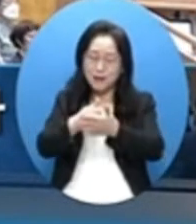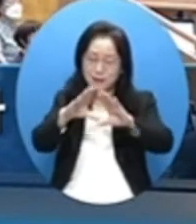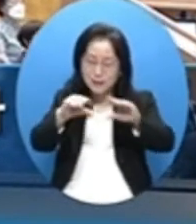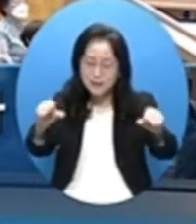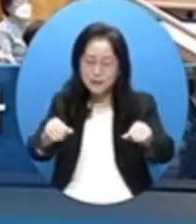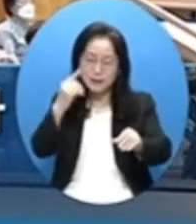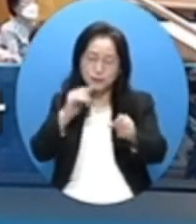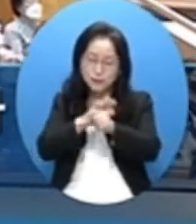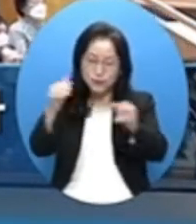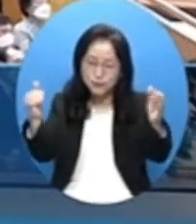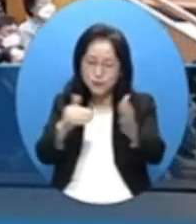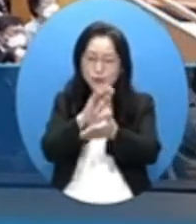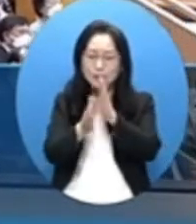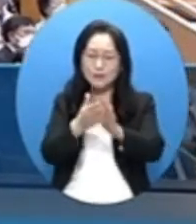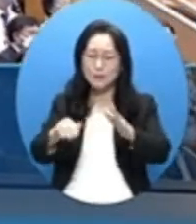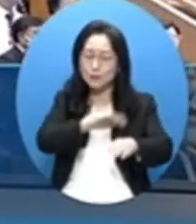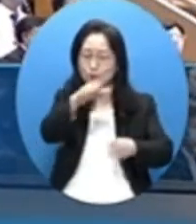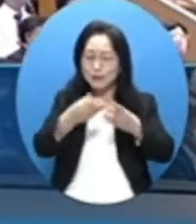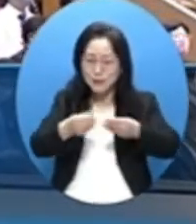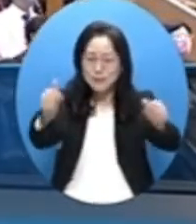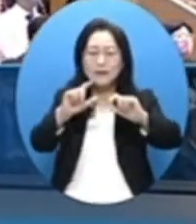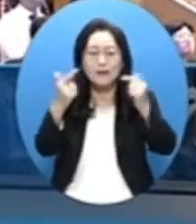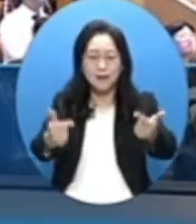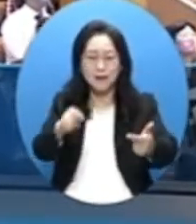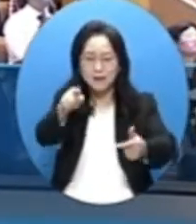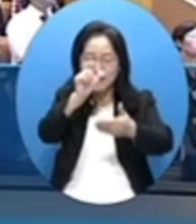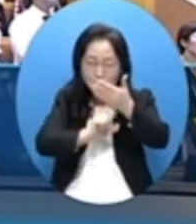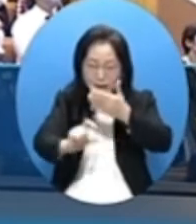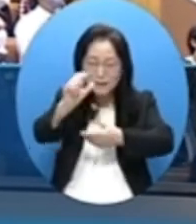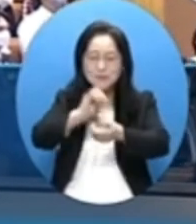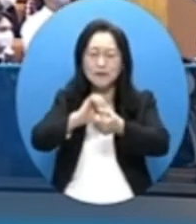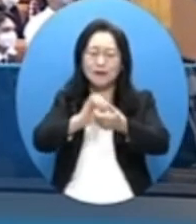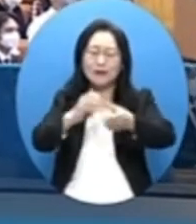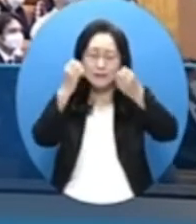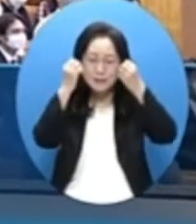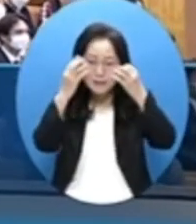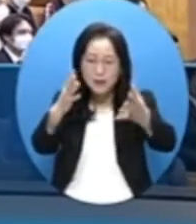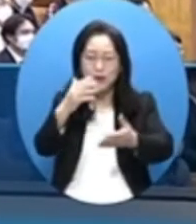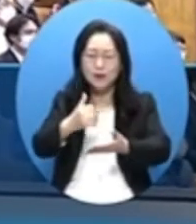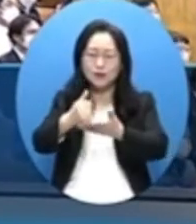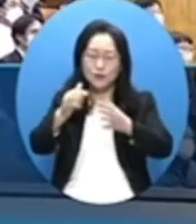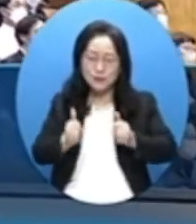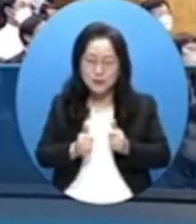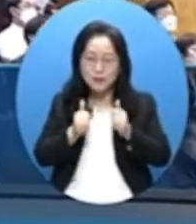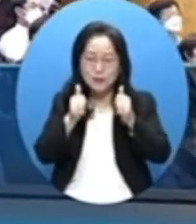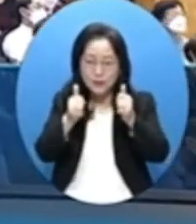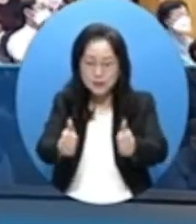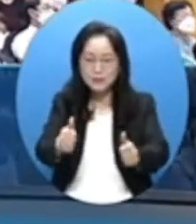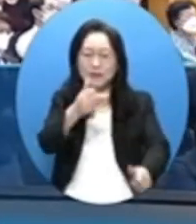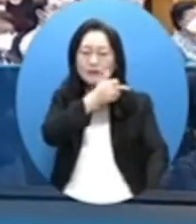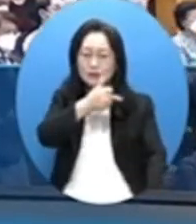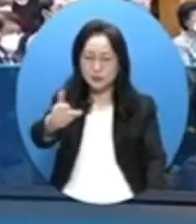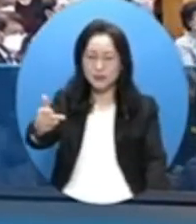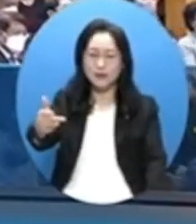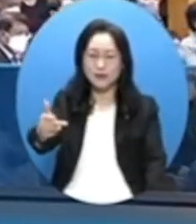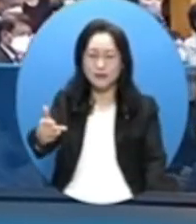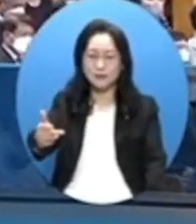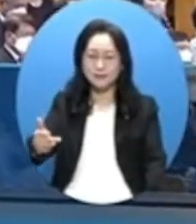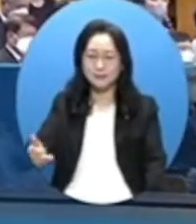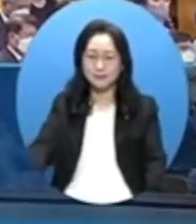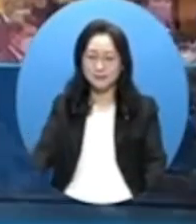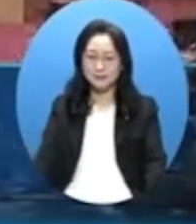우리가 지멸되지 아니함이니이다 이것들이 아침마다 새로운이 주의 성실하심이 크시도서이다